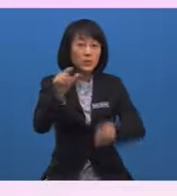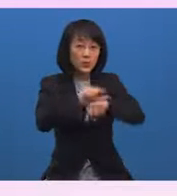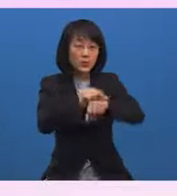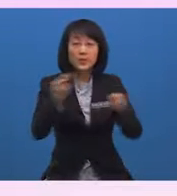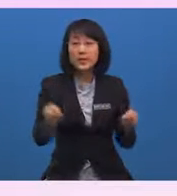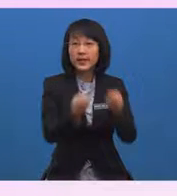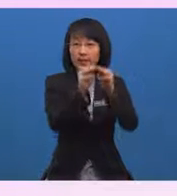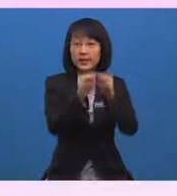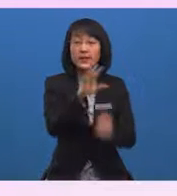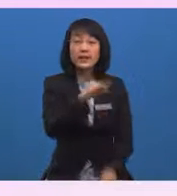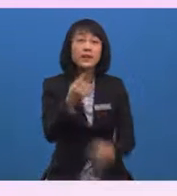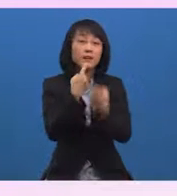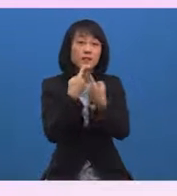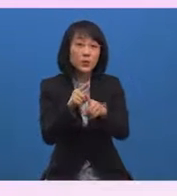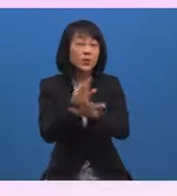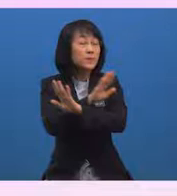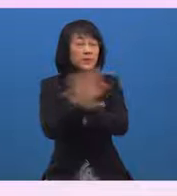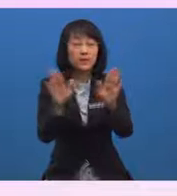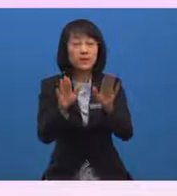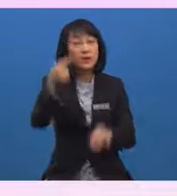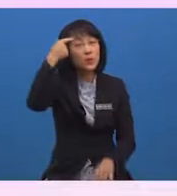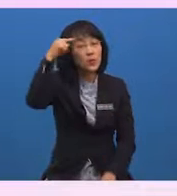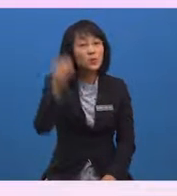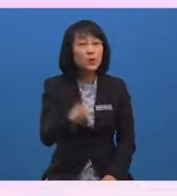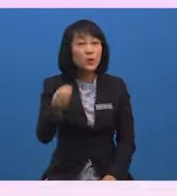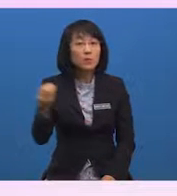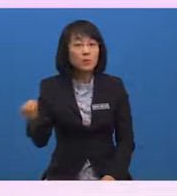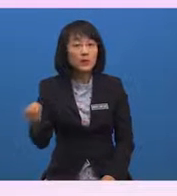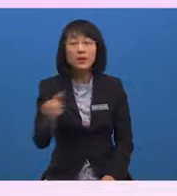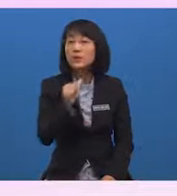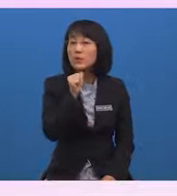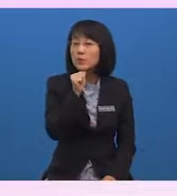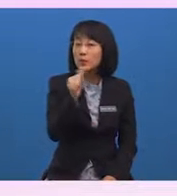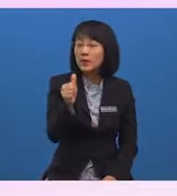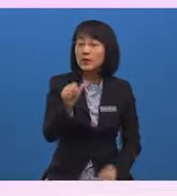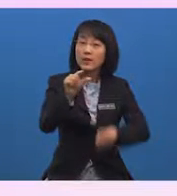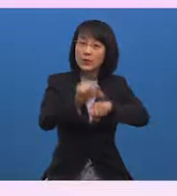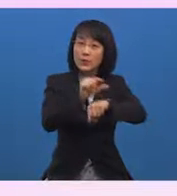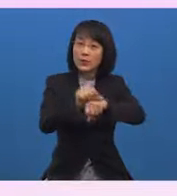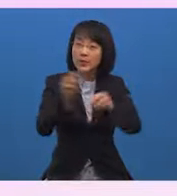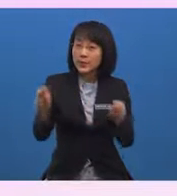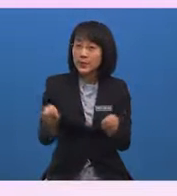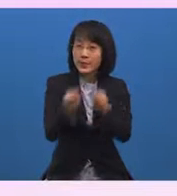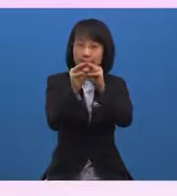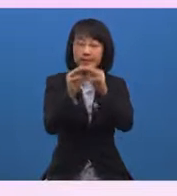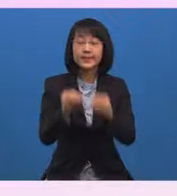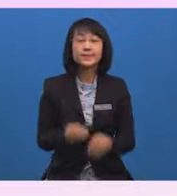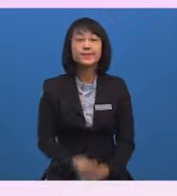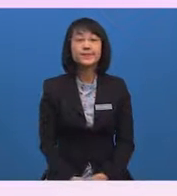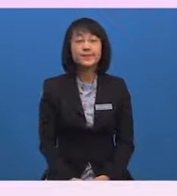dan tidak bagi objek bukan menggunakan magnet dalam soalan ini.